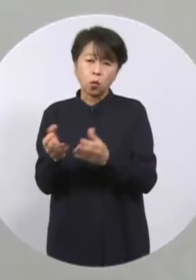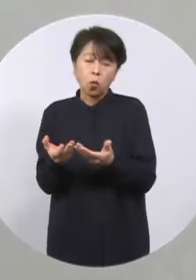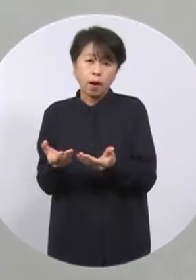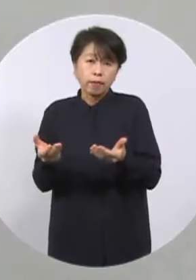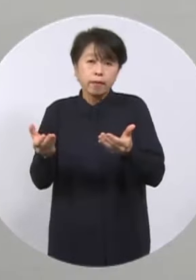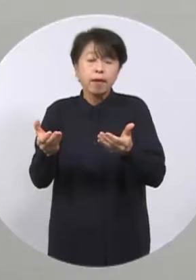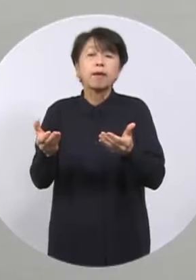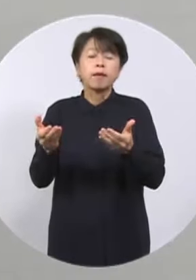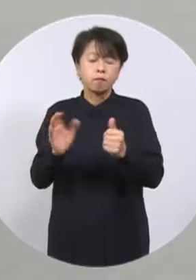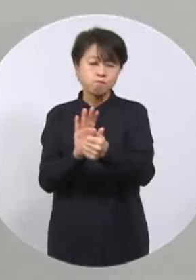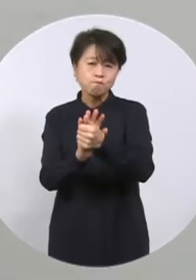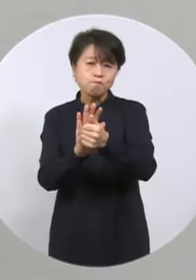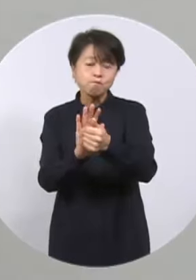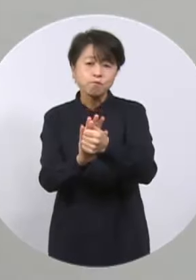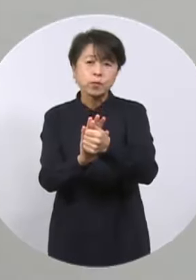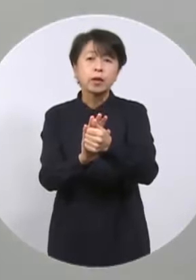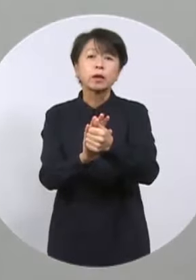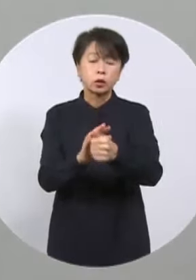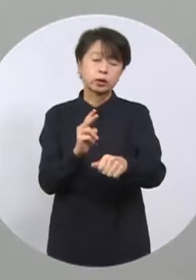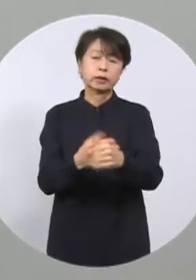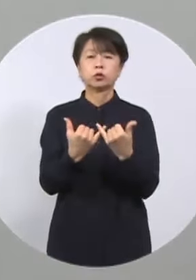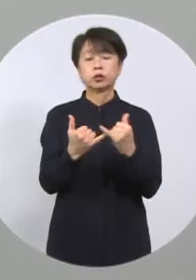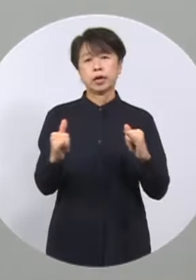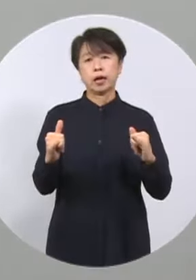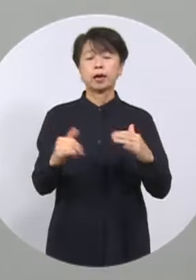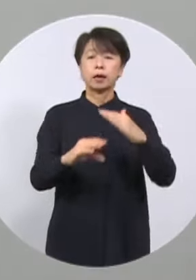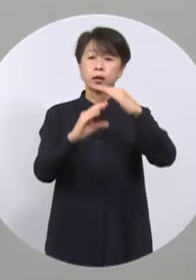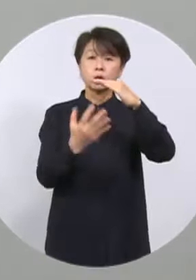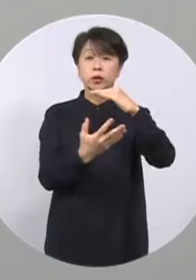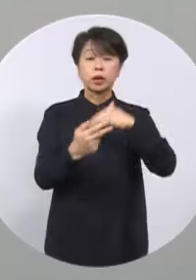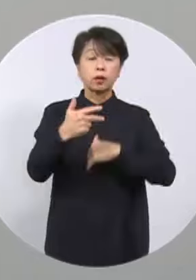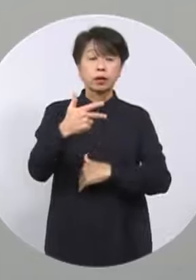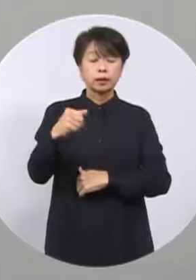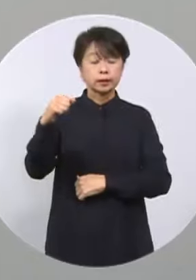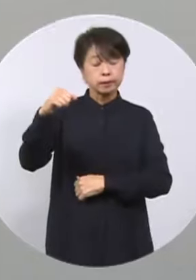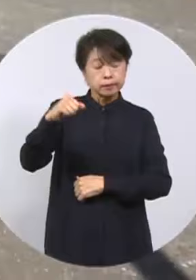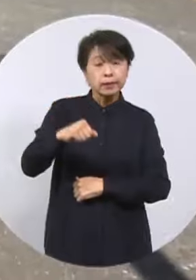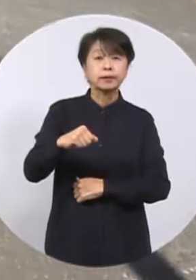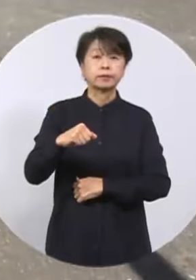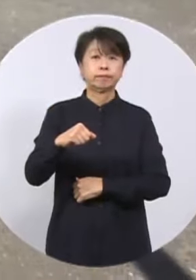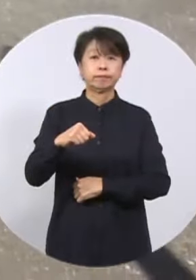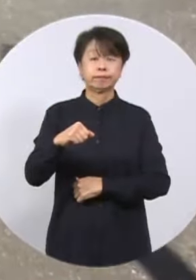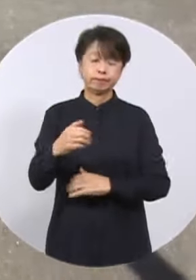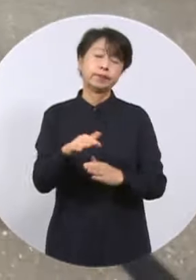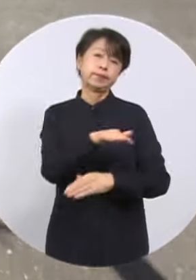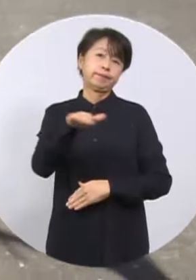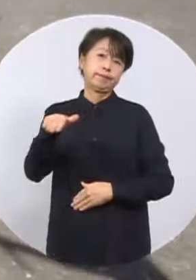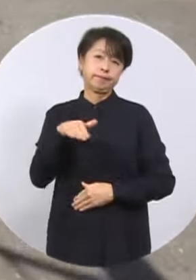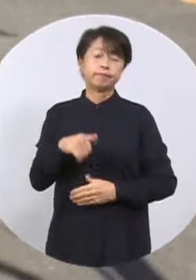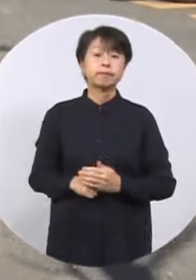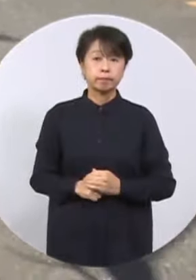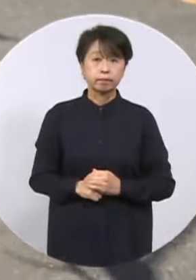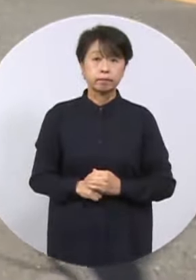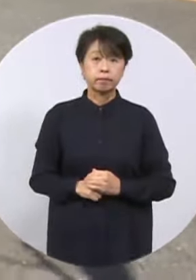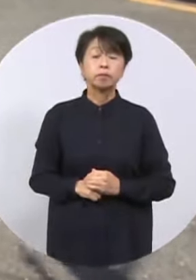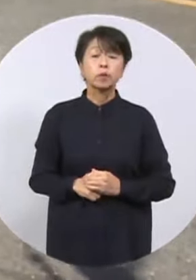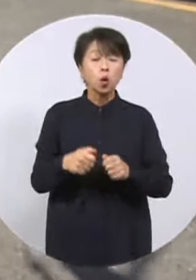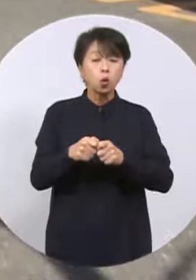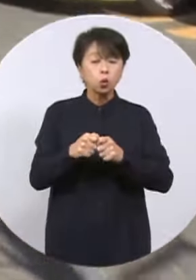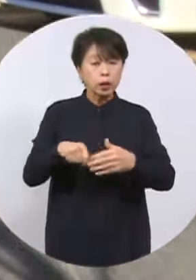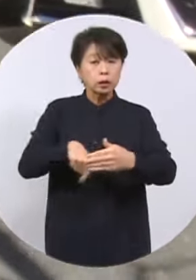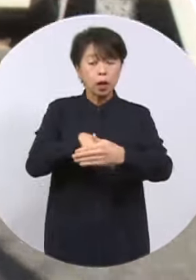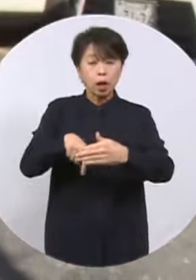能者や技術者で藤沢市が認定した人物のことです。詳しいことを藤沢市マイスター